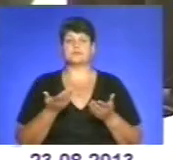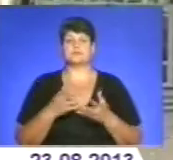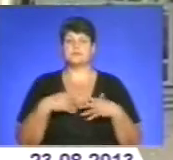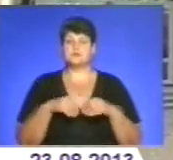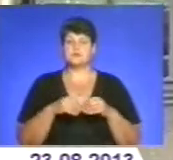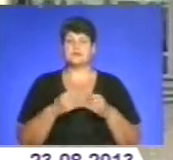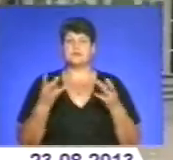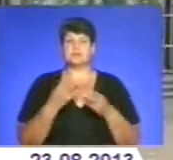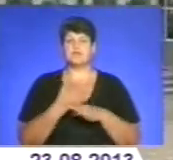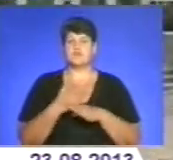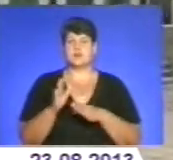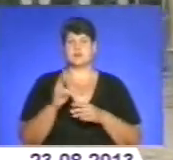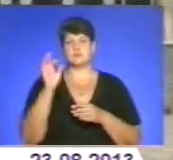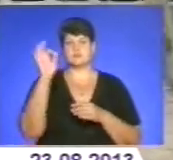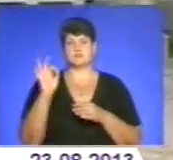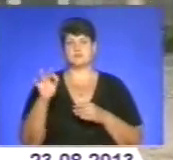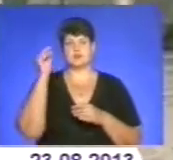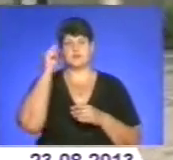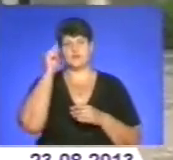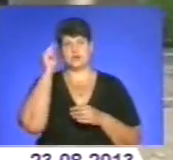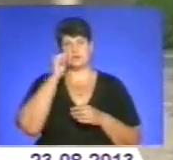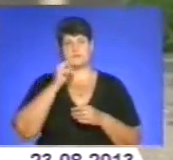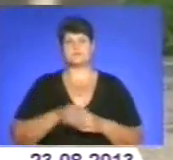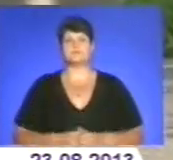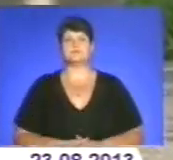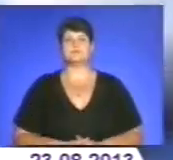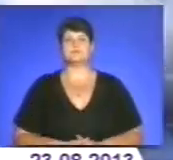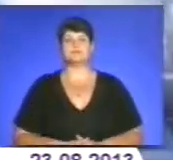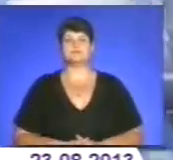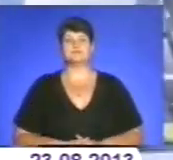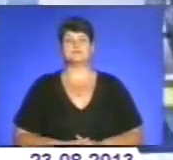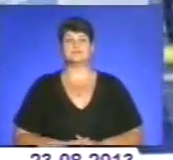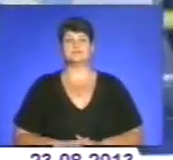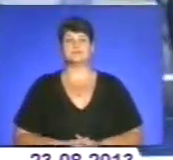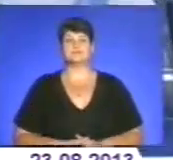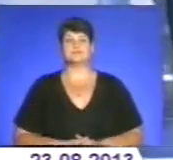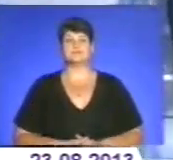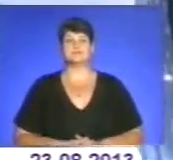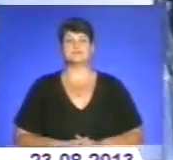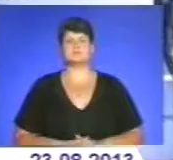потрібно виділити квоти на навчання.